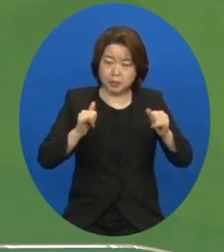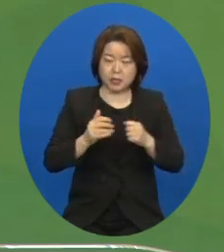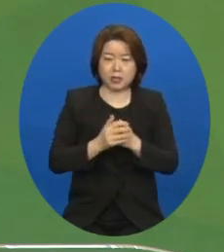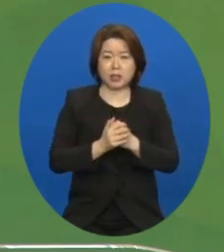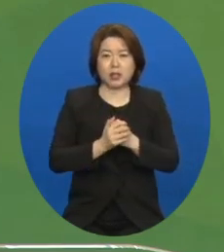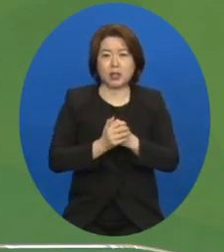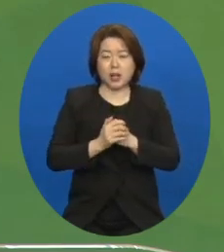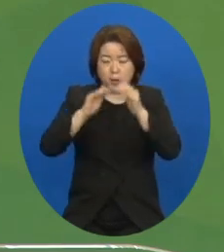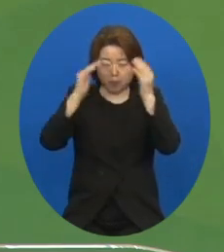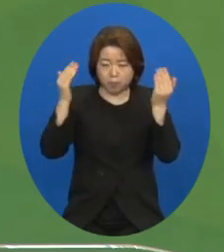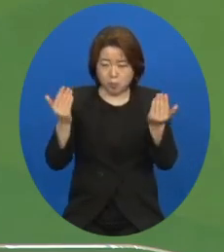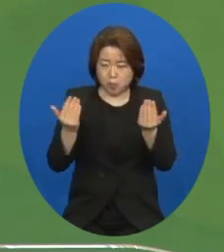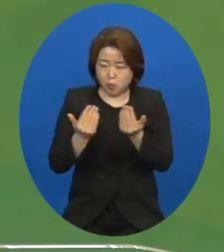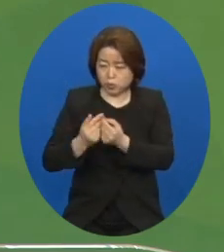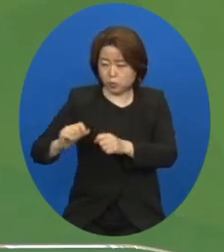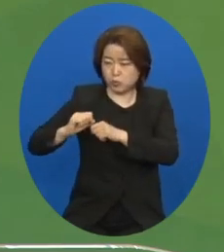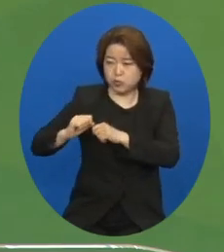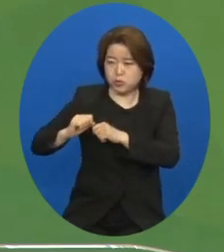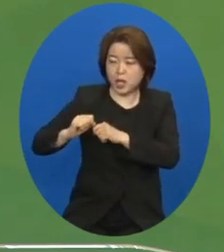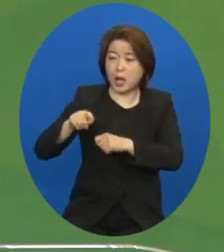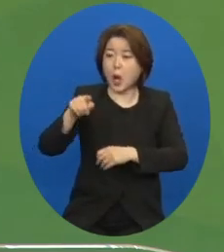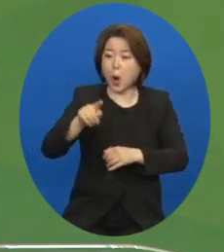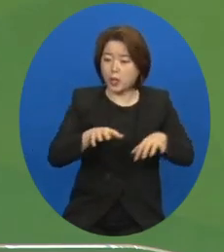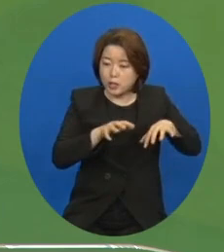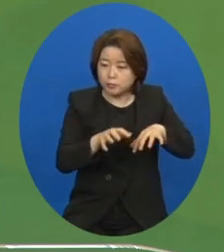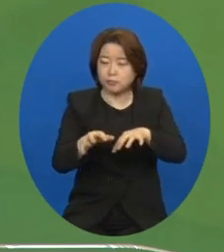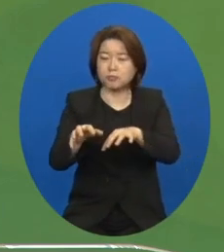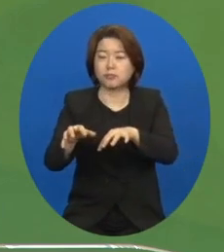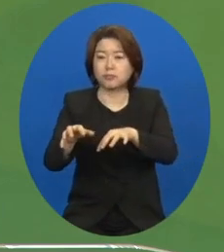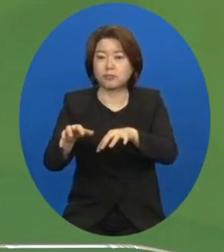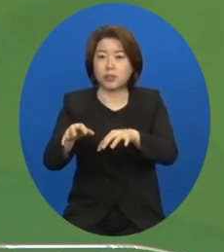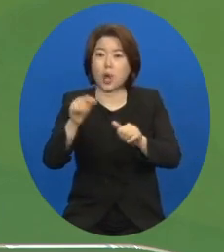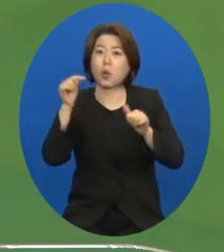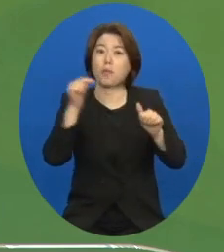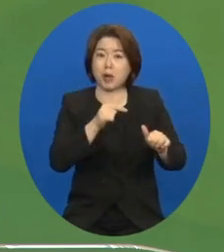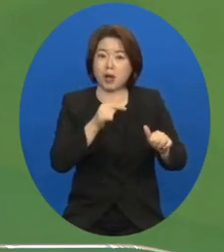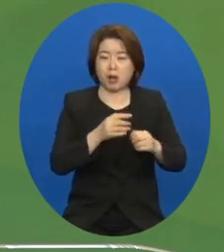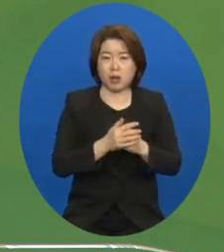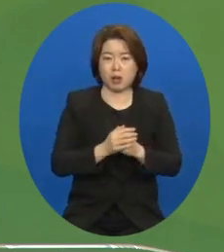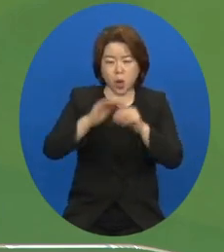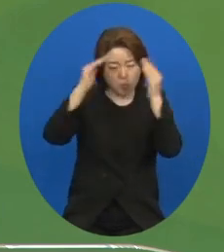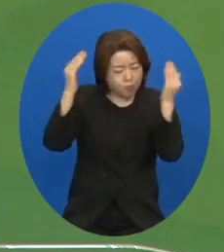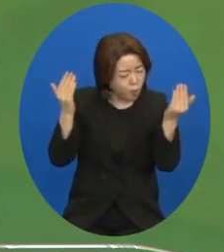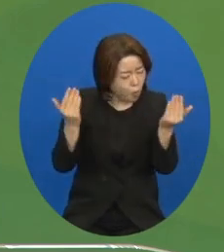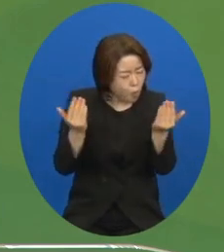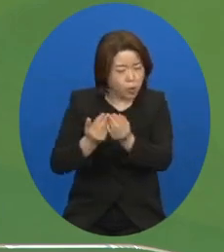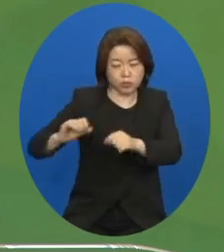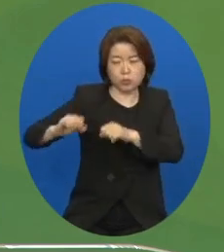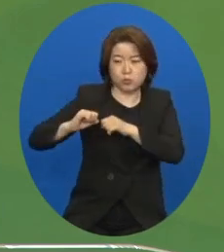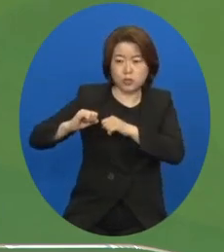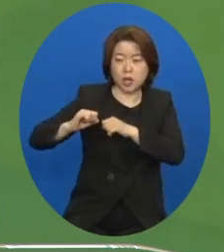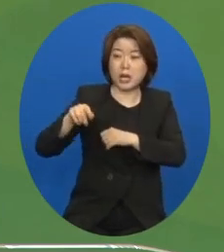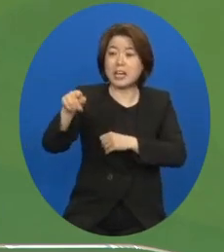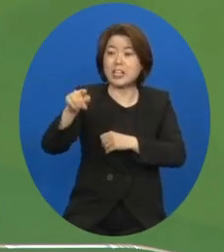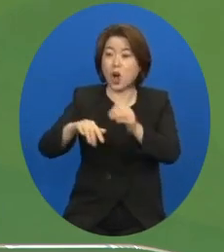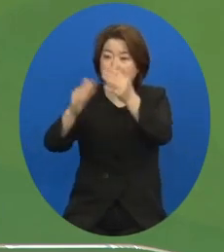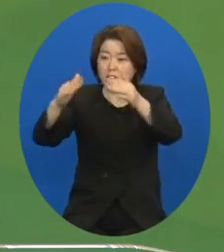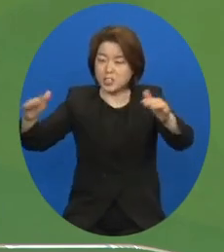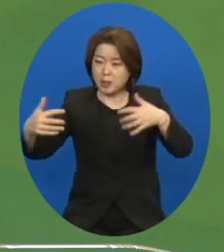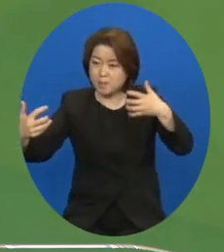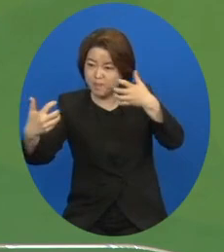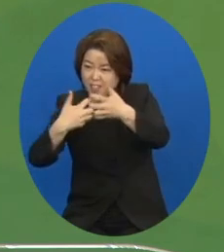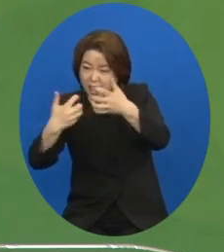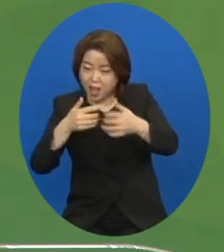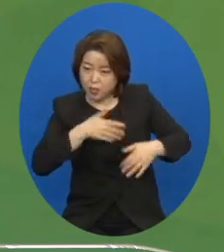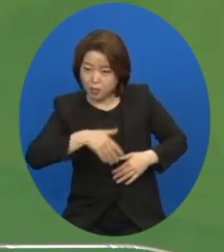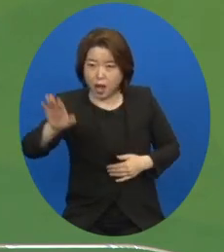군사들이 다 그 성에 올라가라 말씀하세요. 그래서 전 군사들이 아이성에 다 올라갑니다.